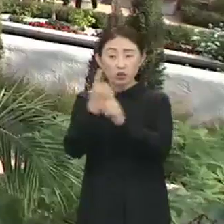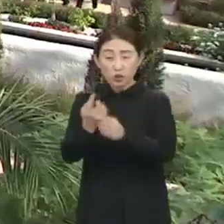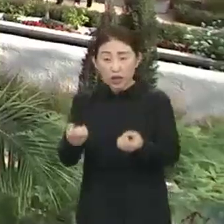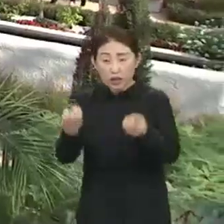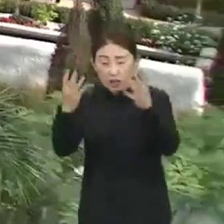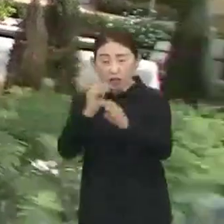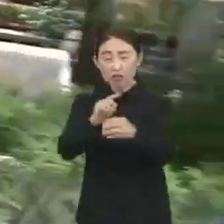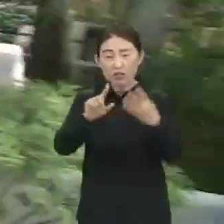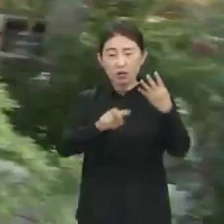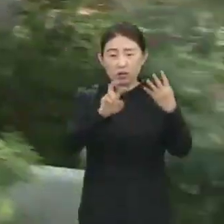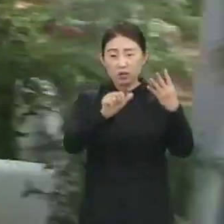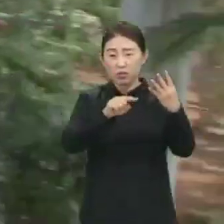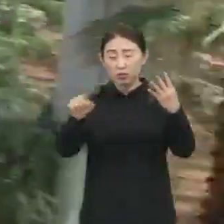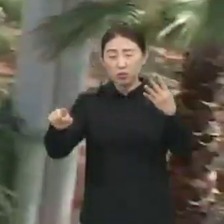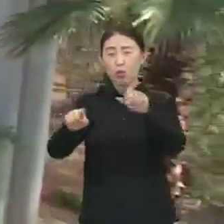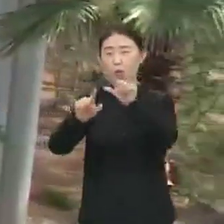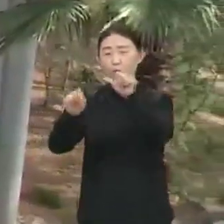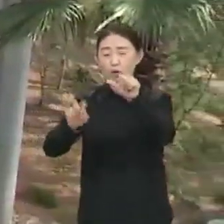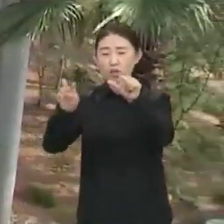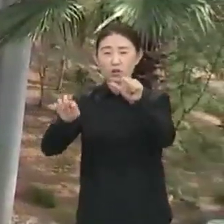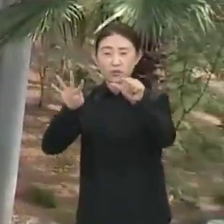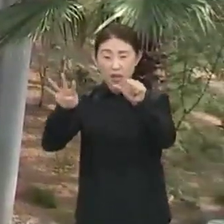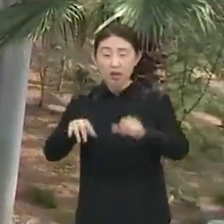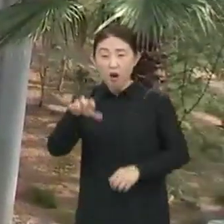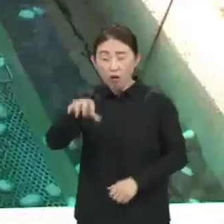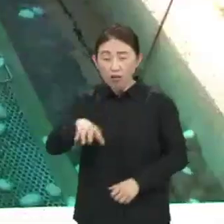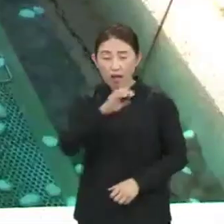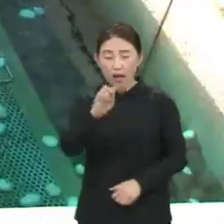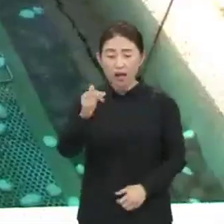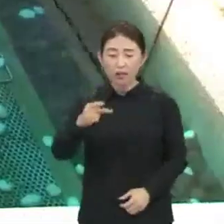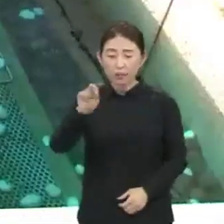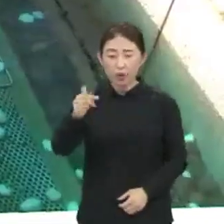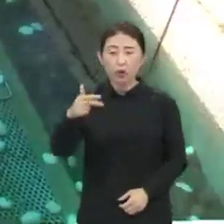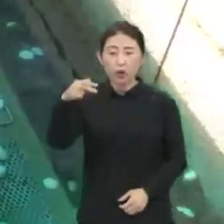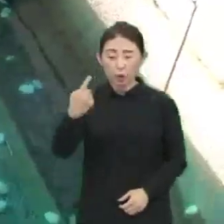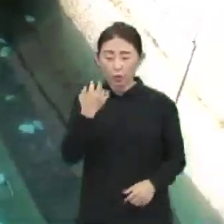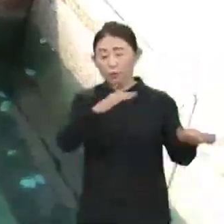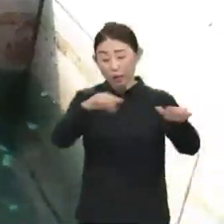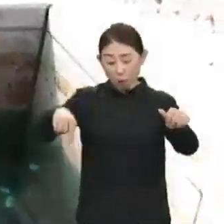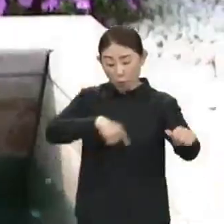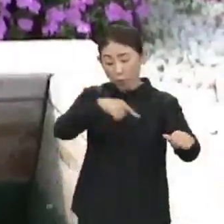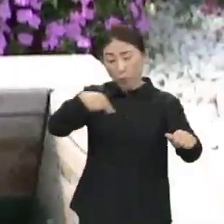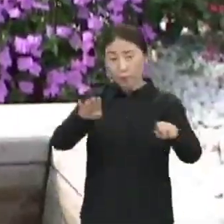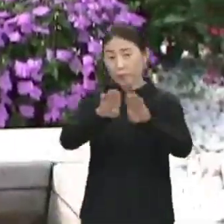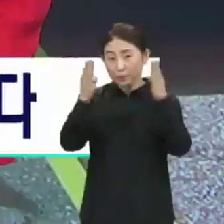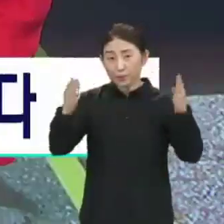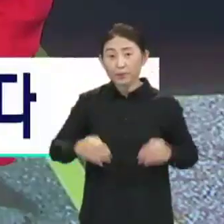태안국제원예치유박람회는 4월 25일부터 5월 24일까지 안면도 일원에서 열립니다.